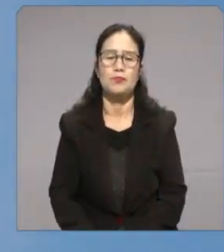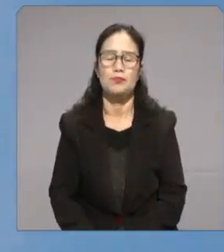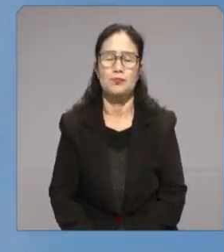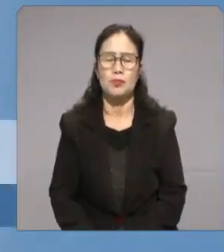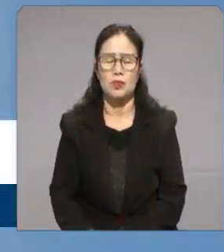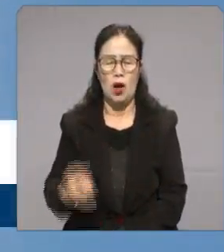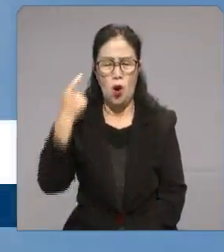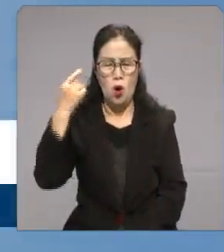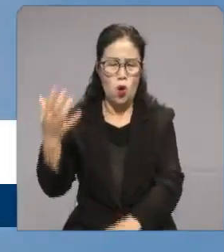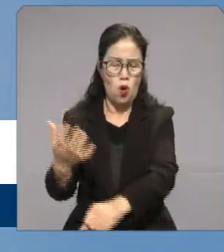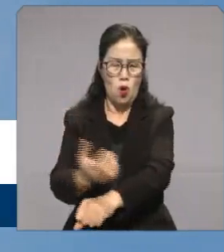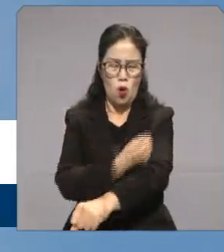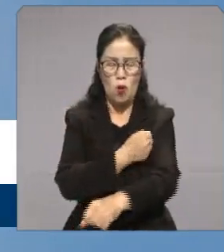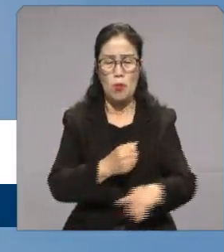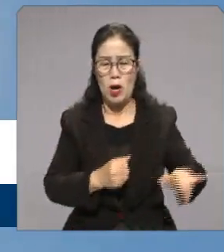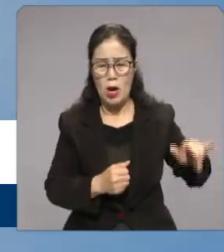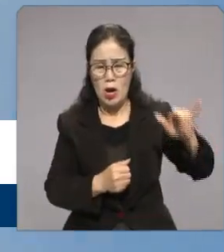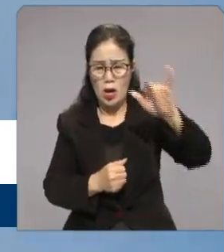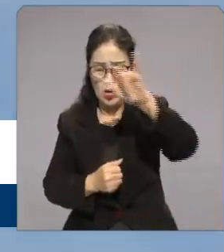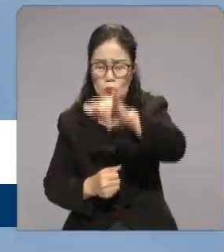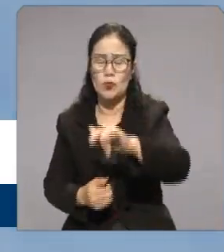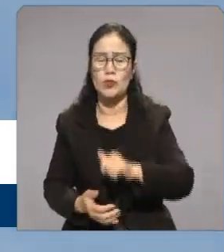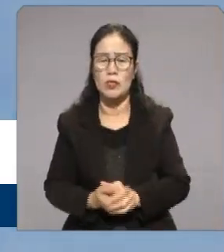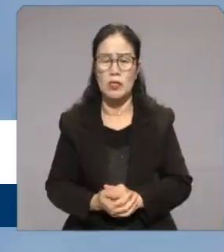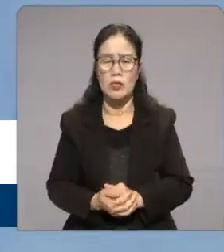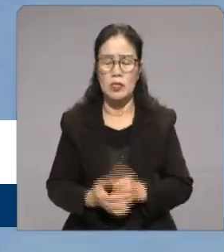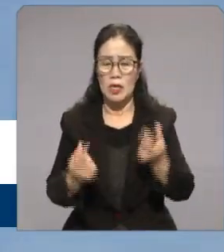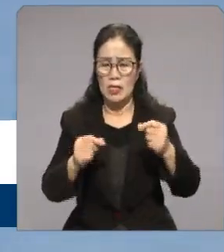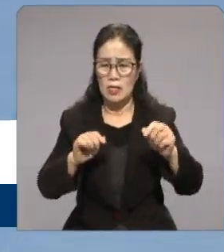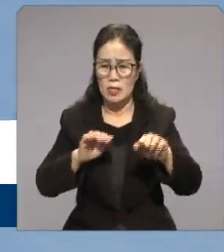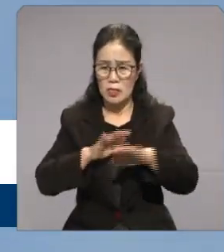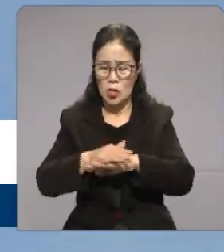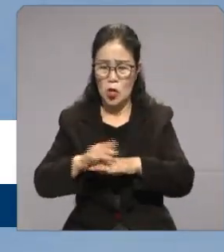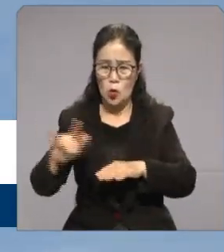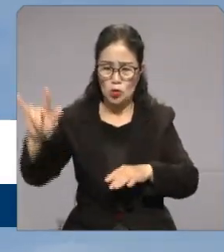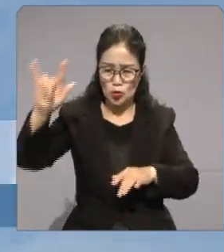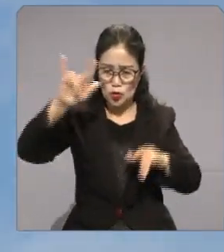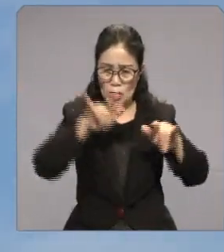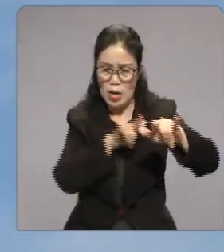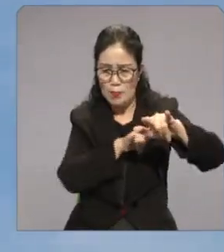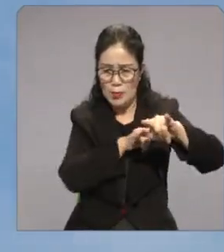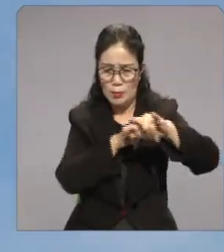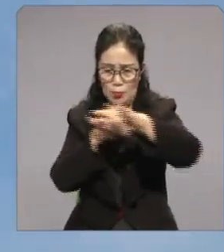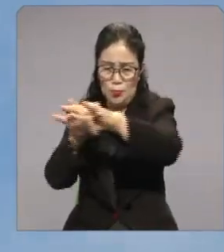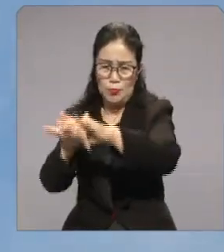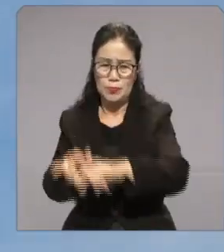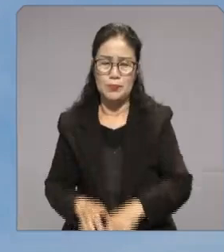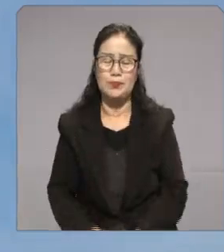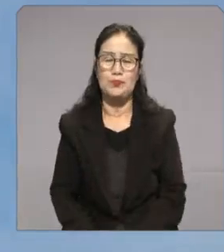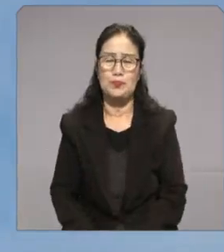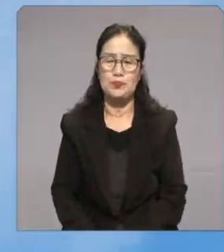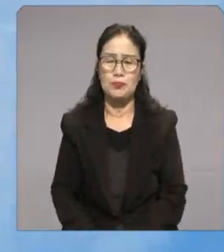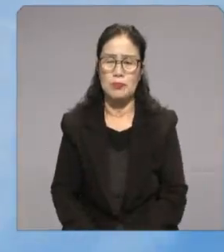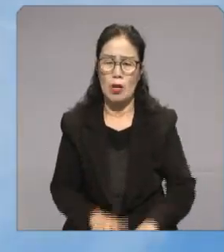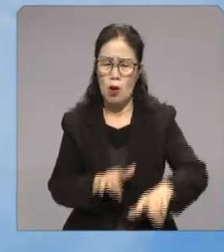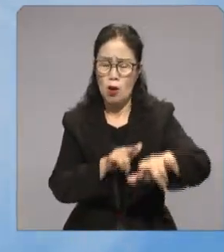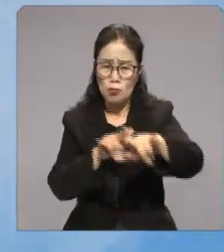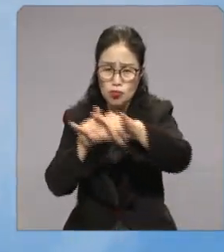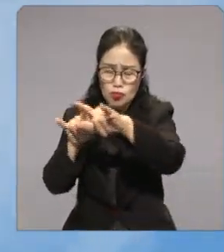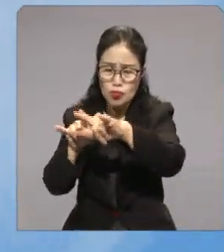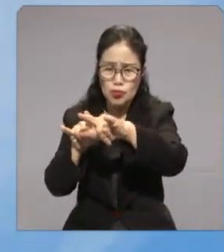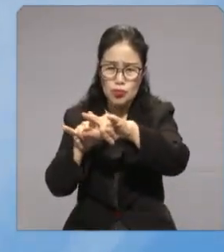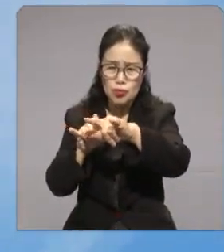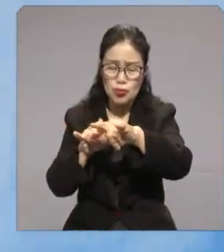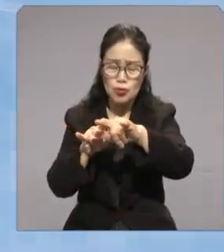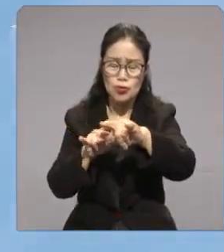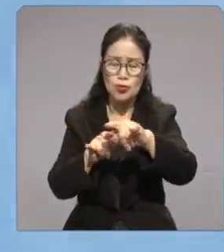굉음을 내며 날아가는 항공기. 같은 형상의 공중전력이 따라붙습니다. 편대비행을 펼치는 투폴레프